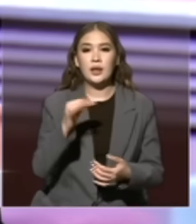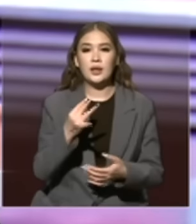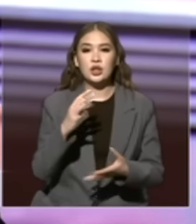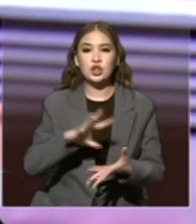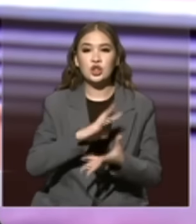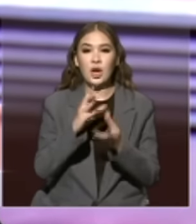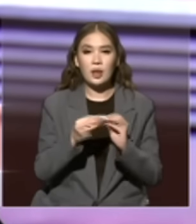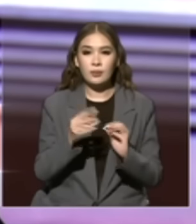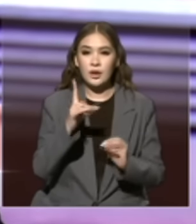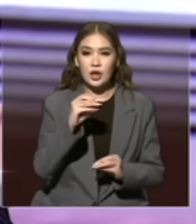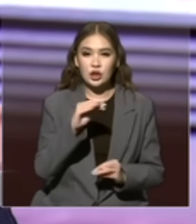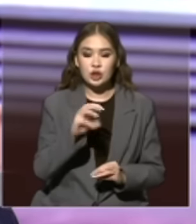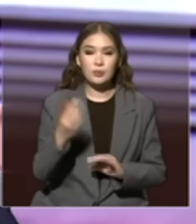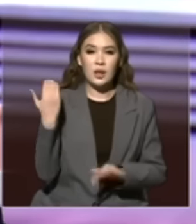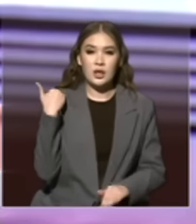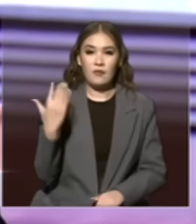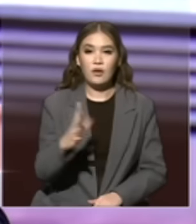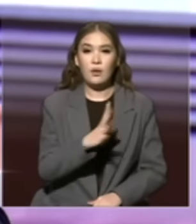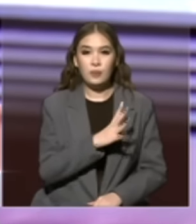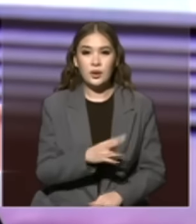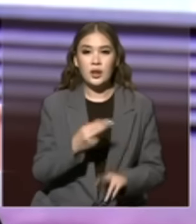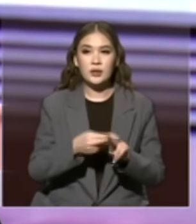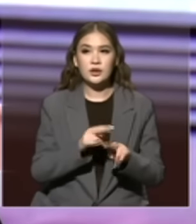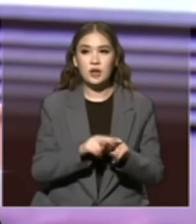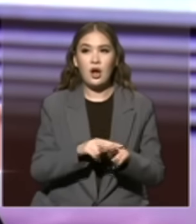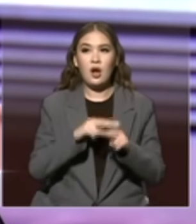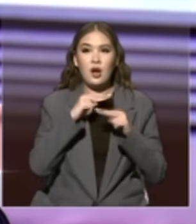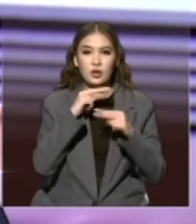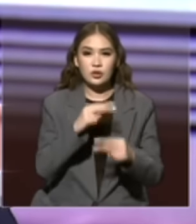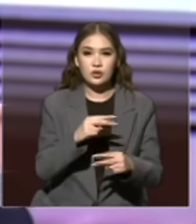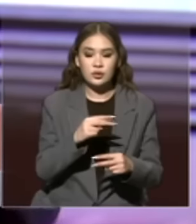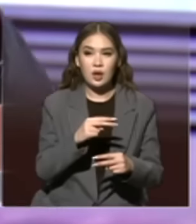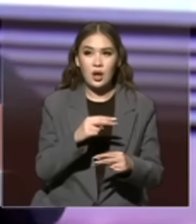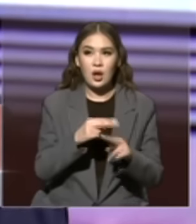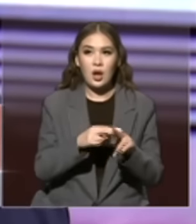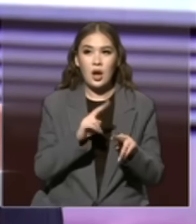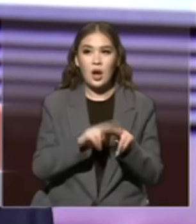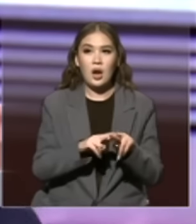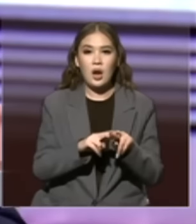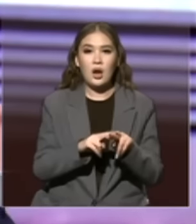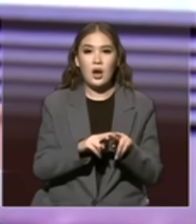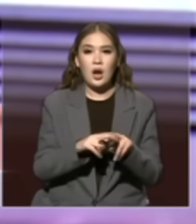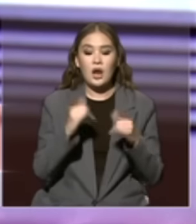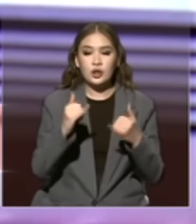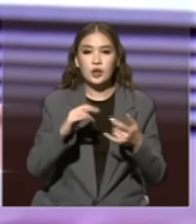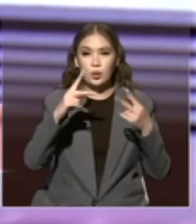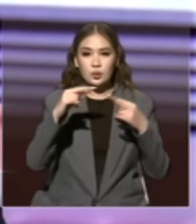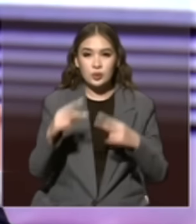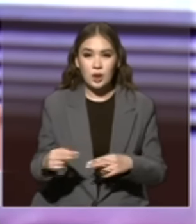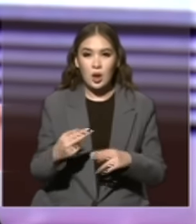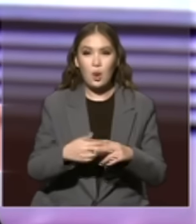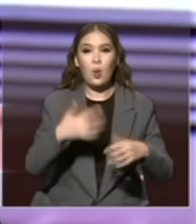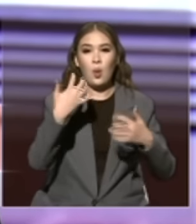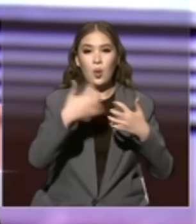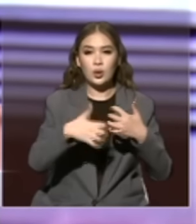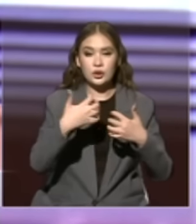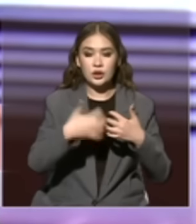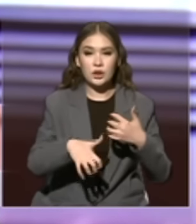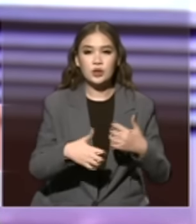сондай бөлінетін тұғын. Сосын жаңа особый режим деп бөлінетін тұғын. Қазір жаңағыдай қылып өзгертті де орташа дәрежедегі